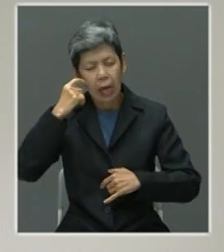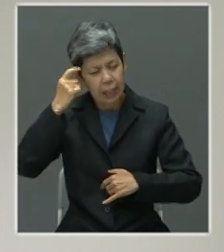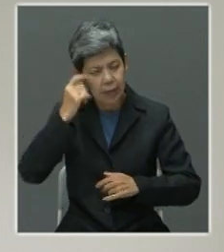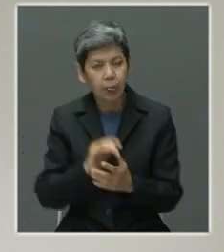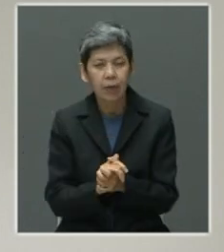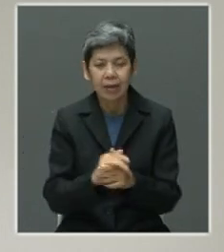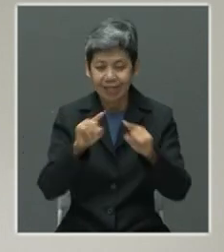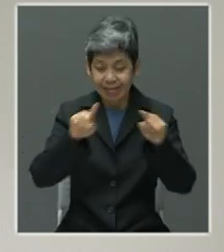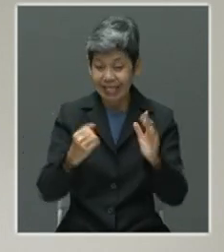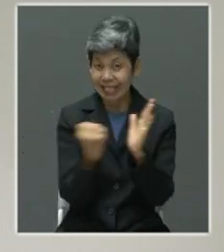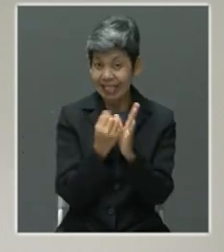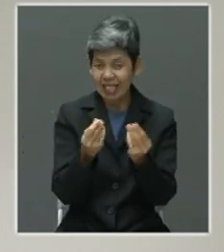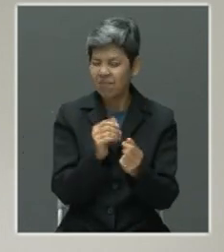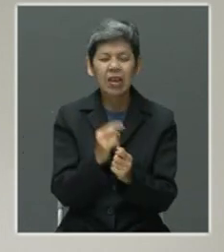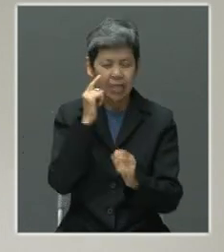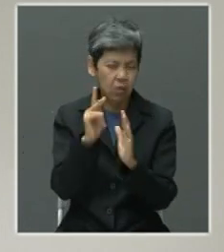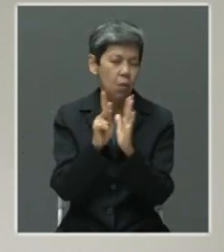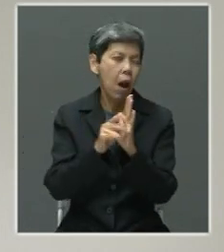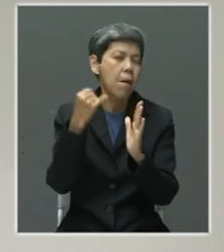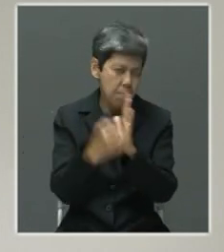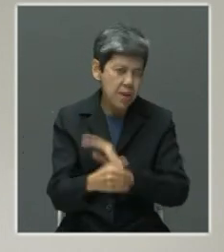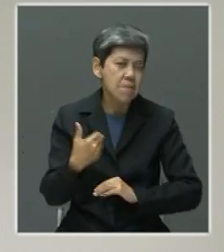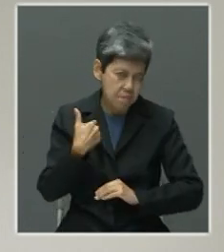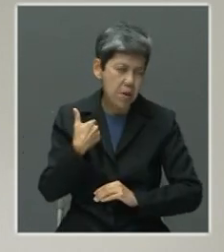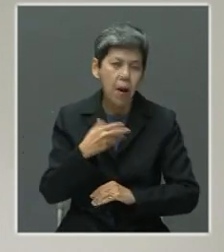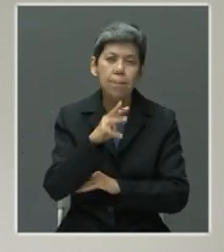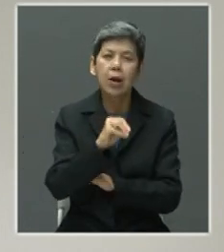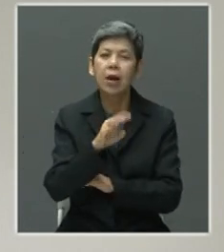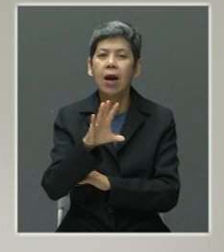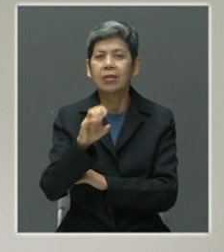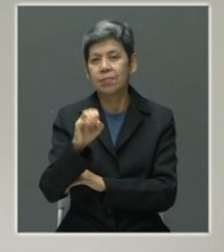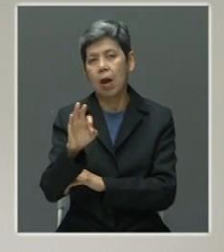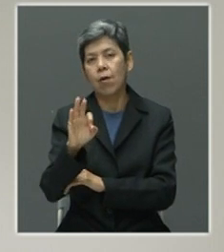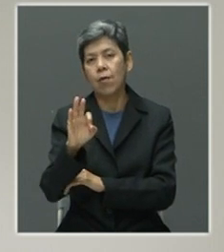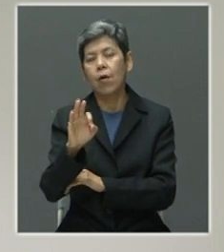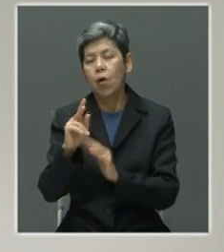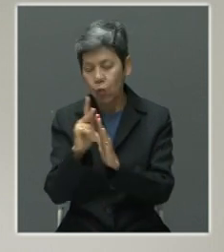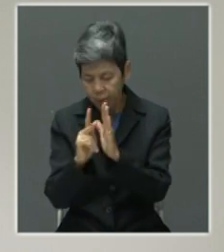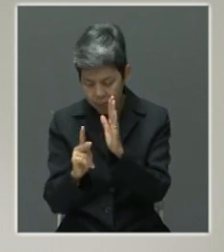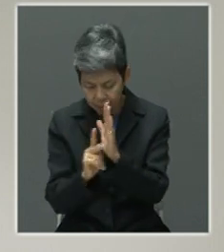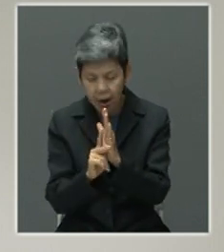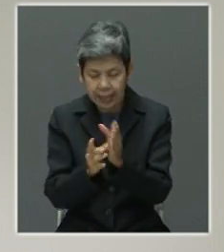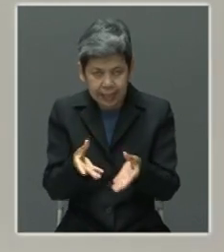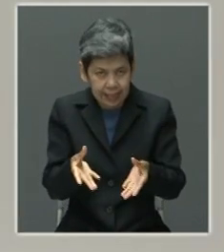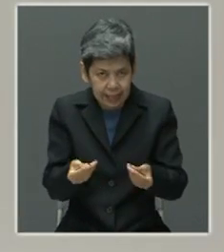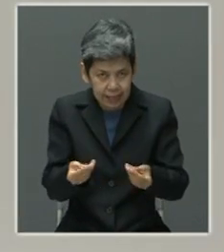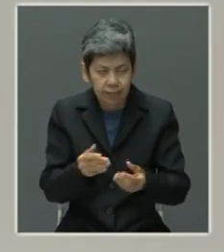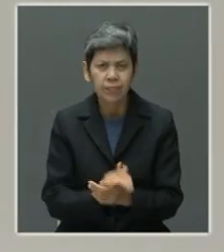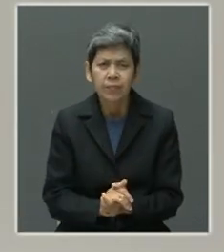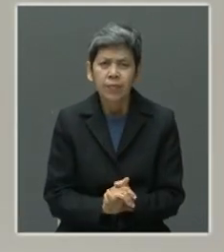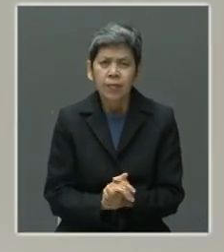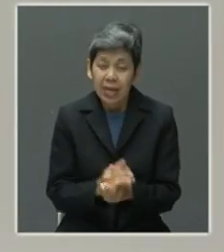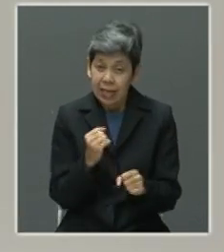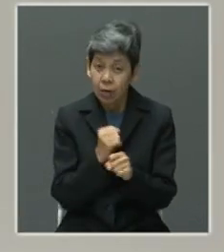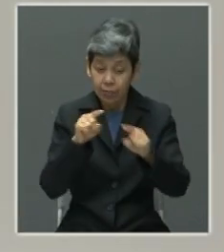การออกโฉนดที่ดินโดยมิชอบด้วยกฎหมายตามมาตรา59แห่งประมวลกฎหมายที่ดินเนื่องจาก